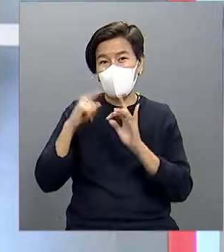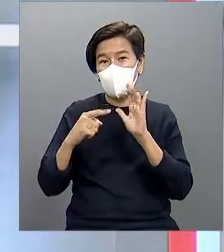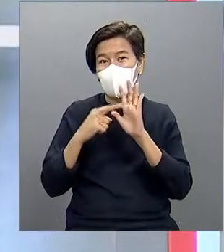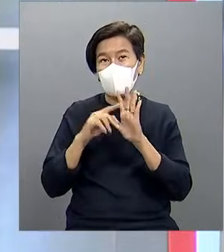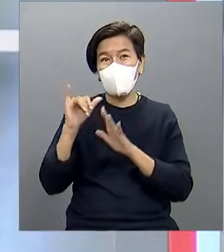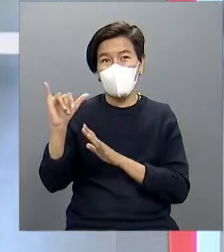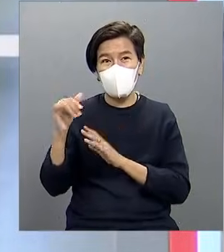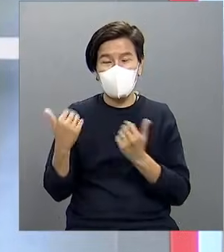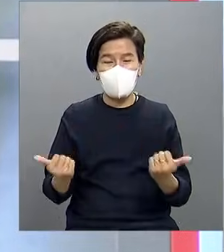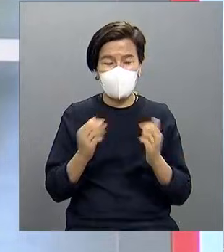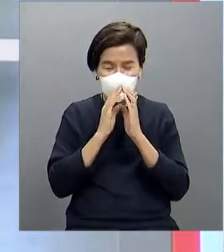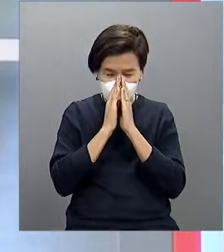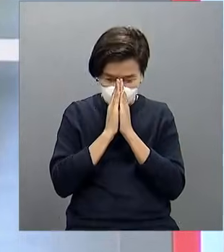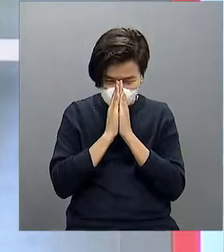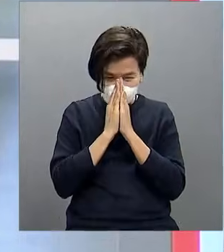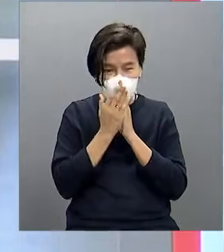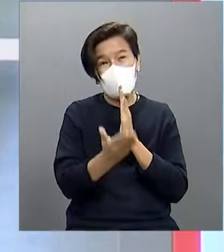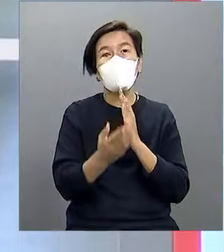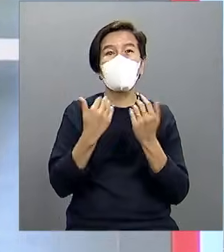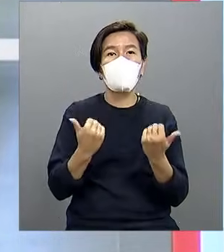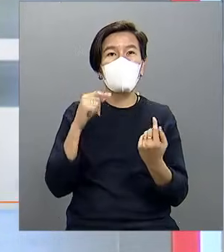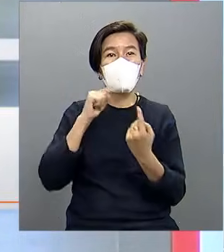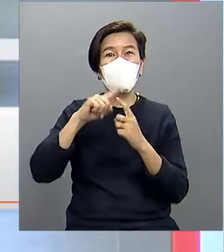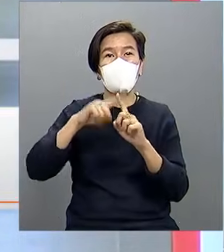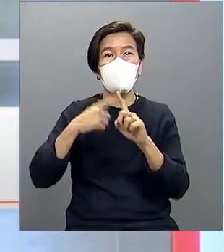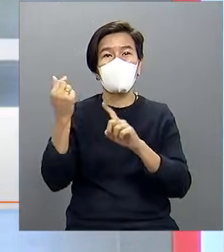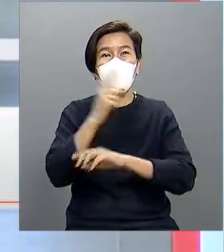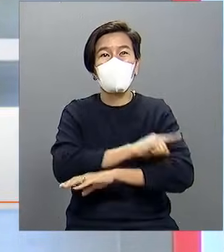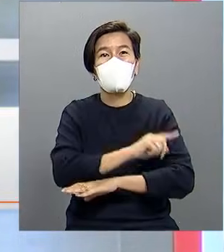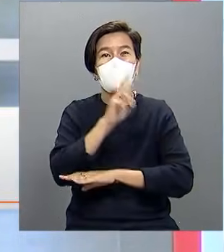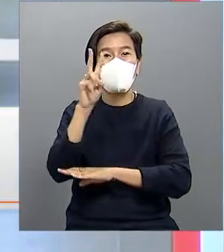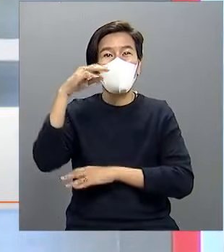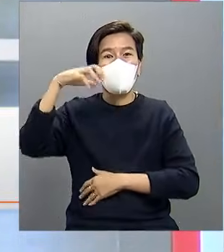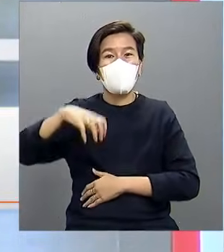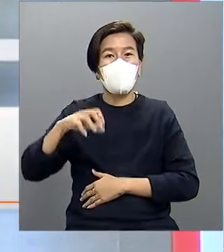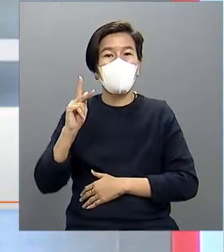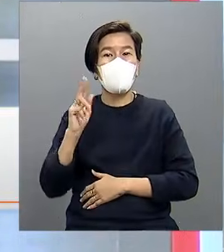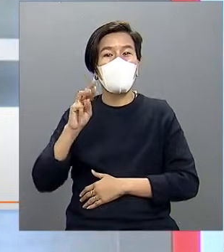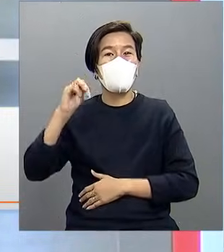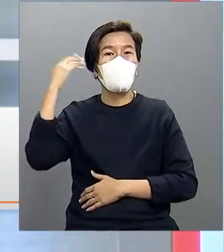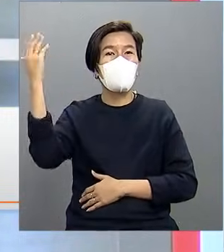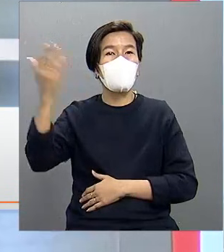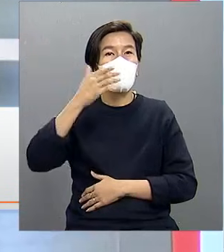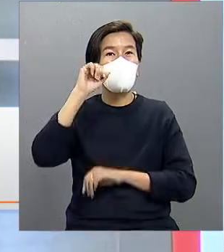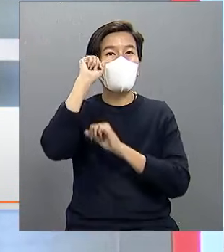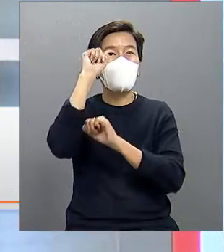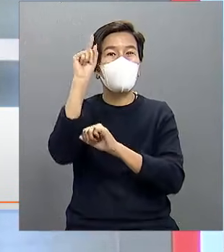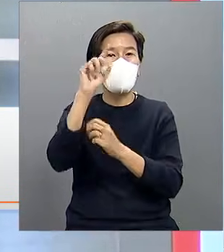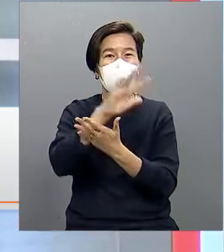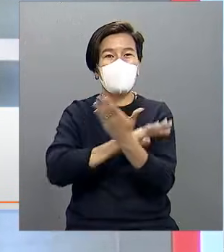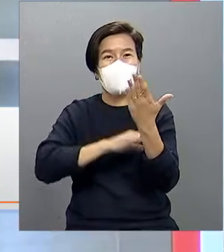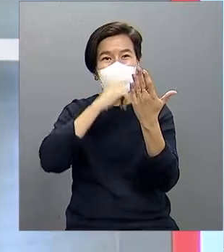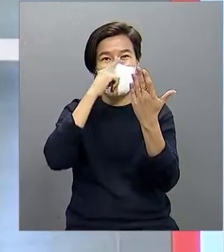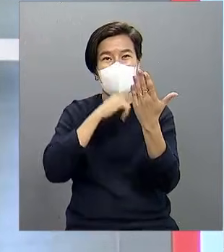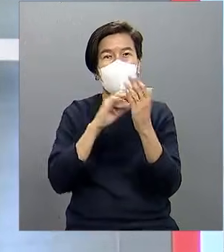วัสดีคุณผู้ชมนะคะวันนี้2พฤศจิกายนกรมอุตุนิยมวิทยาประกาศว่าวันนี้ประเทศไทยเราอากาศหนาวยังเป็นทาง